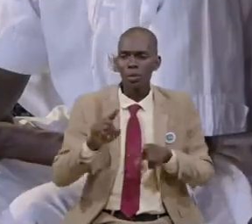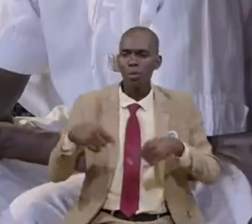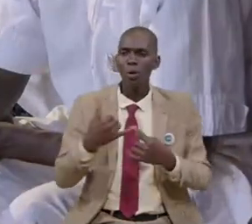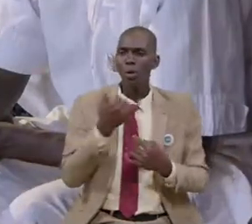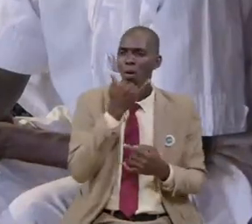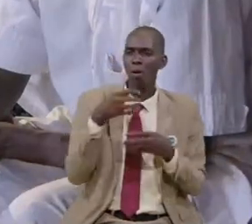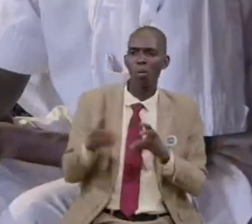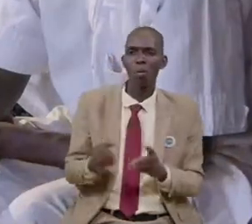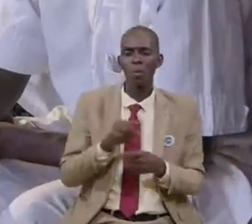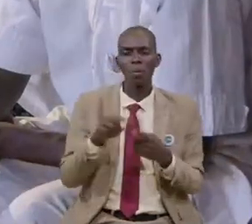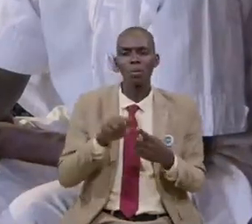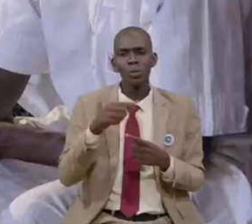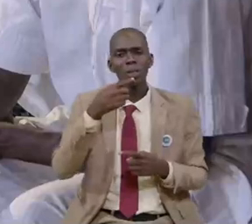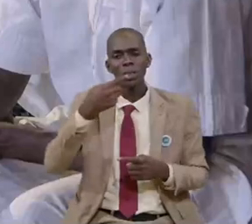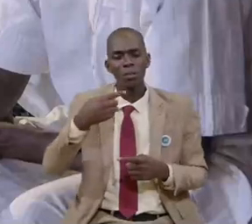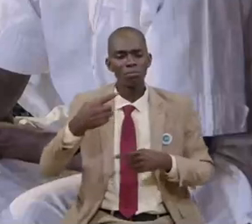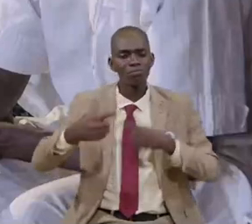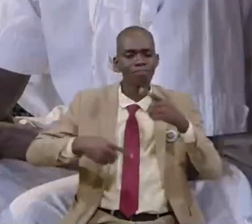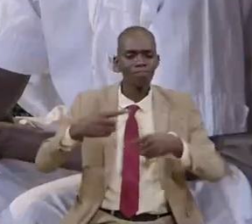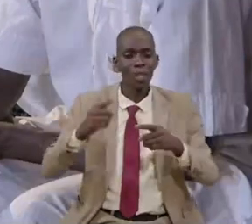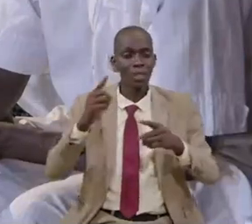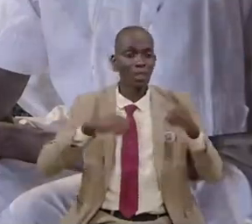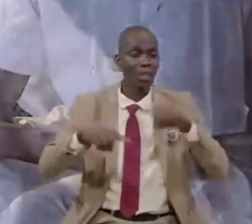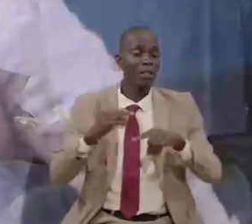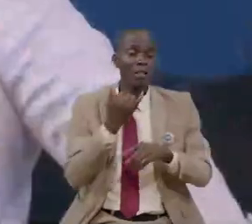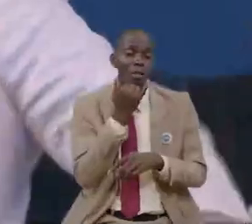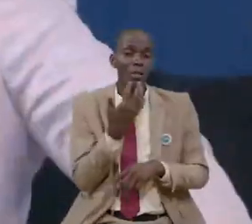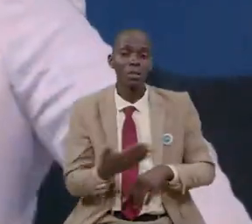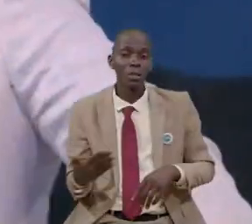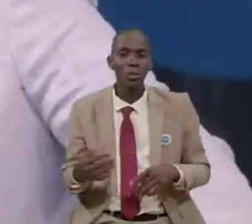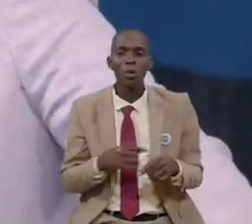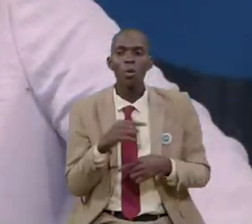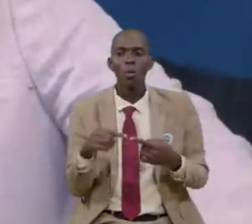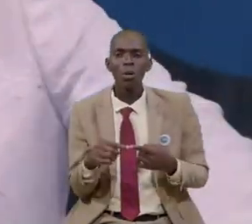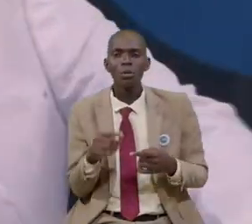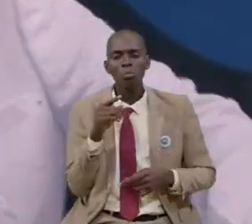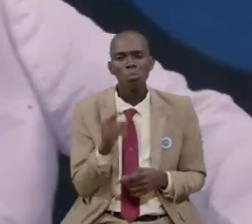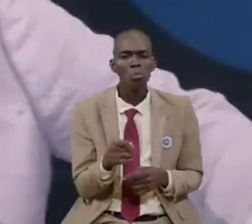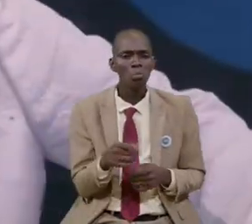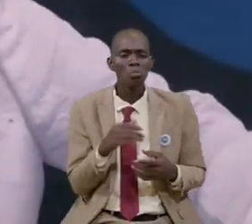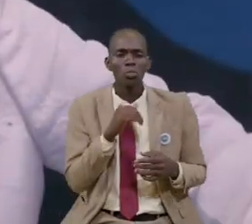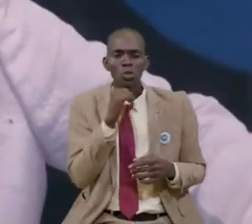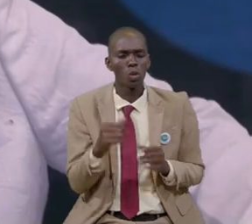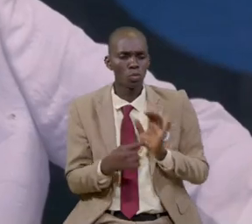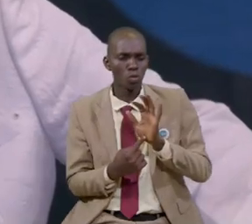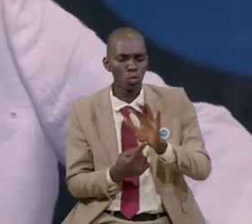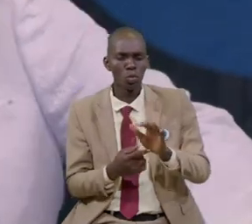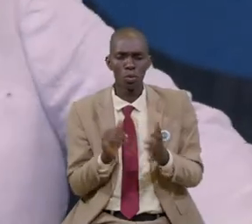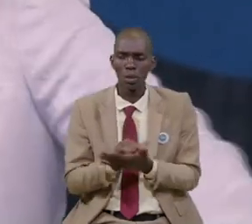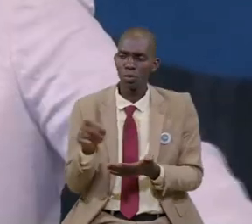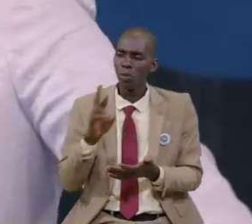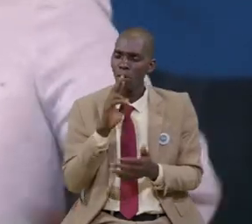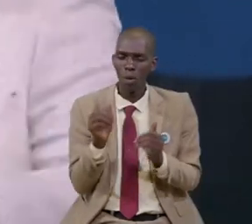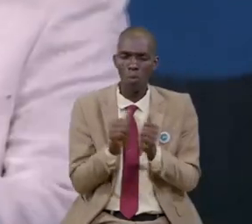direction, lorsque vous ne vous identifiez pas à Christ et vous ne vivez pas tel que Christ le